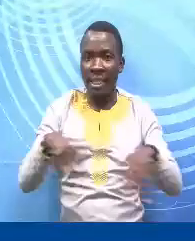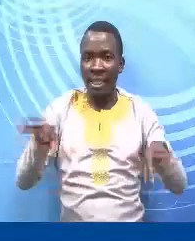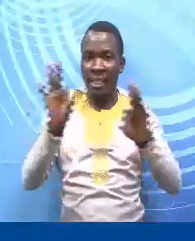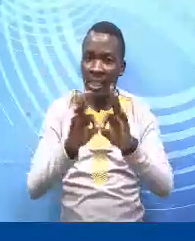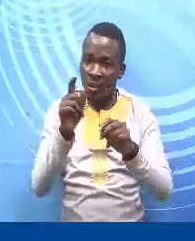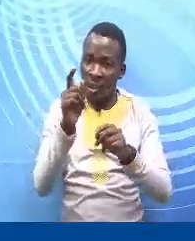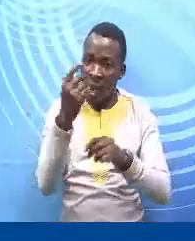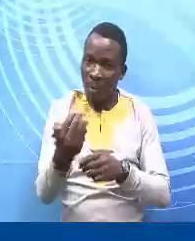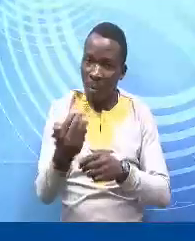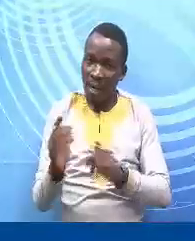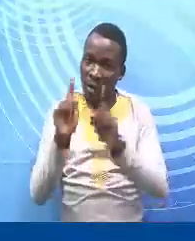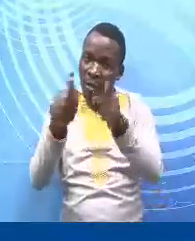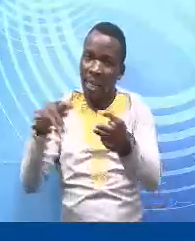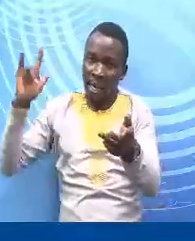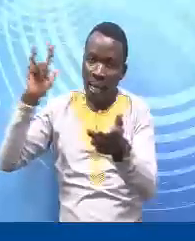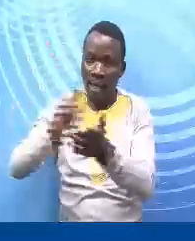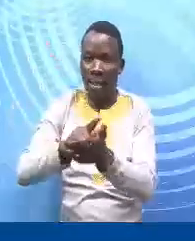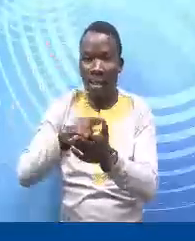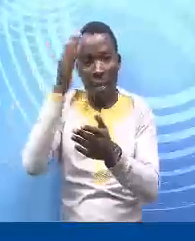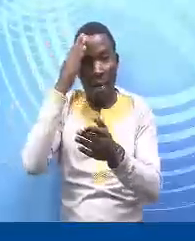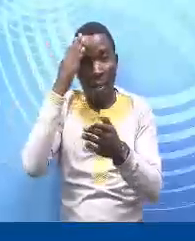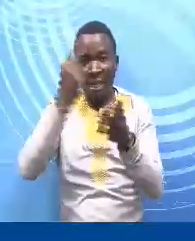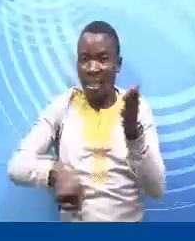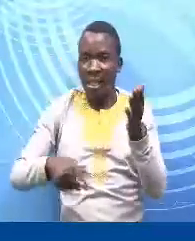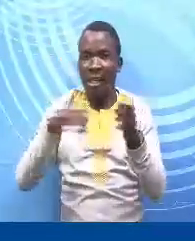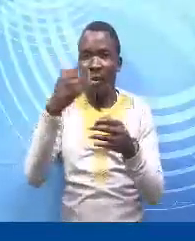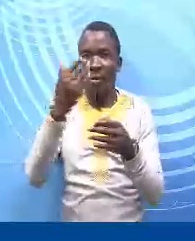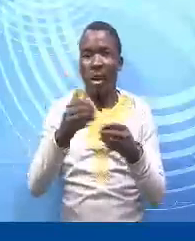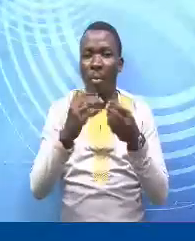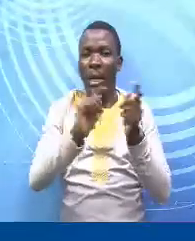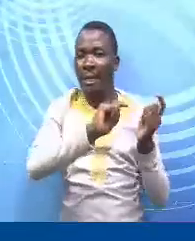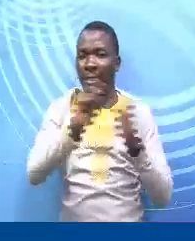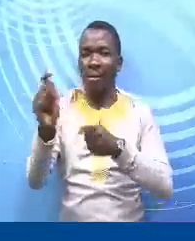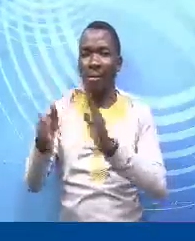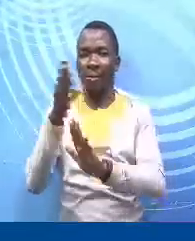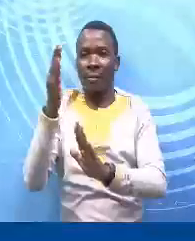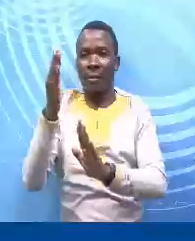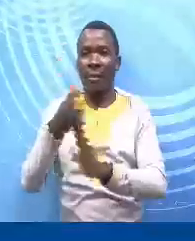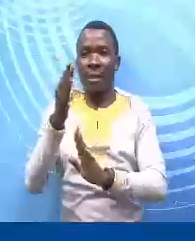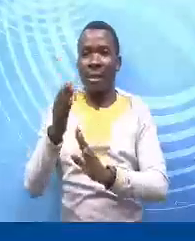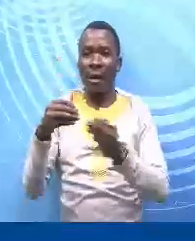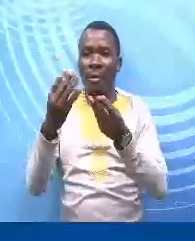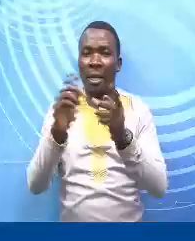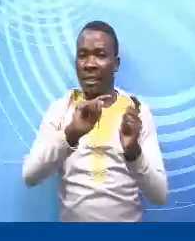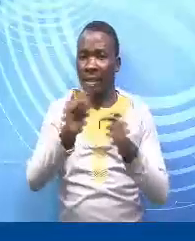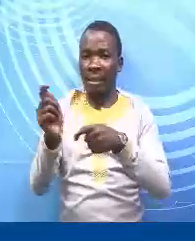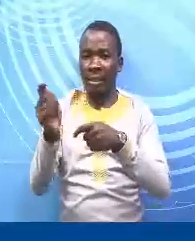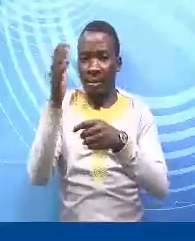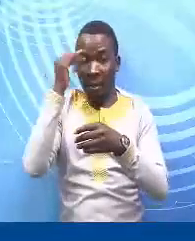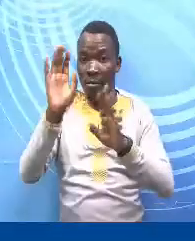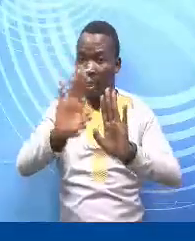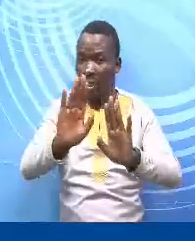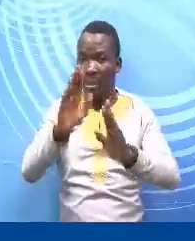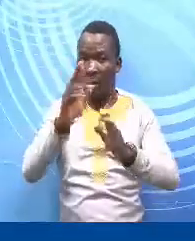mwana ukamujyana i Kanombe bakabanza bakamenya icyo aricyo bahise bampa transferi yihuse nta na ambulance bampaye bampaye transferi kuko bari basezerewe mu